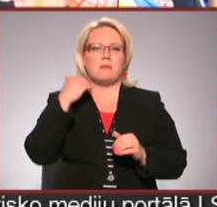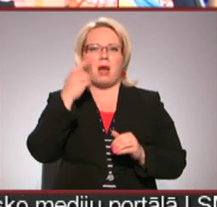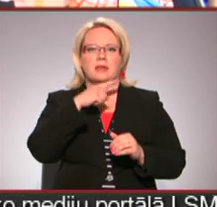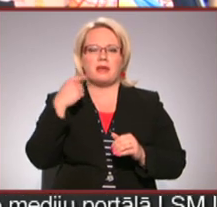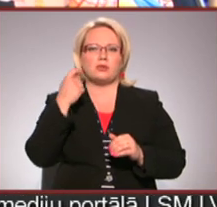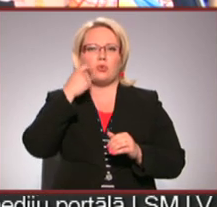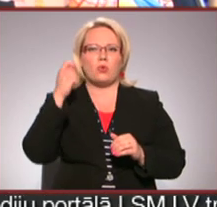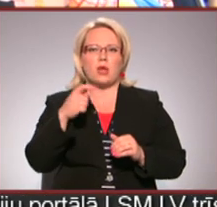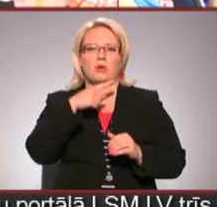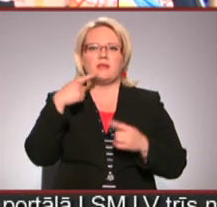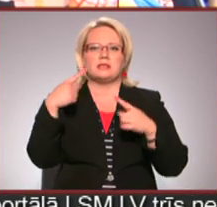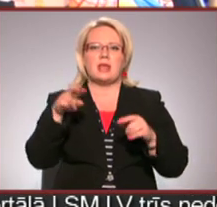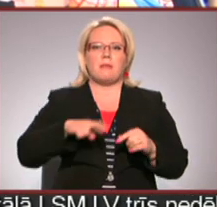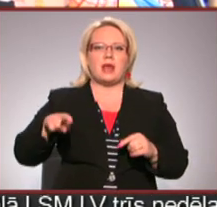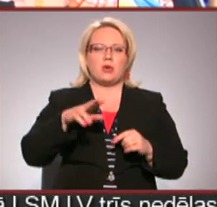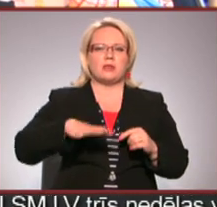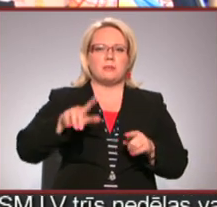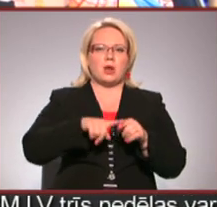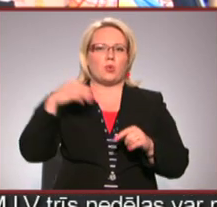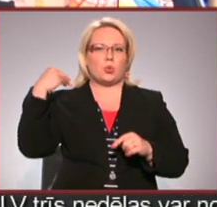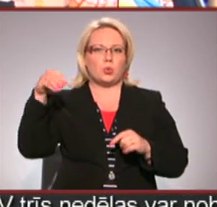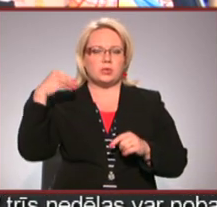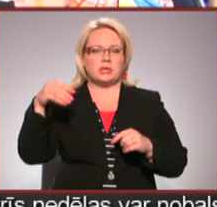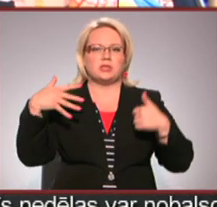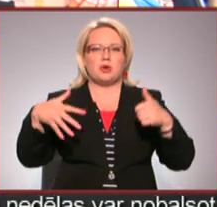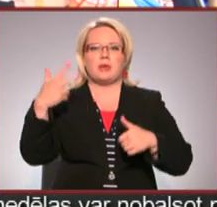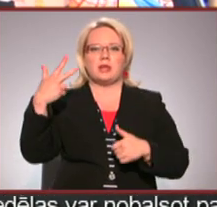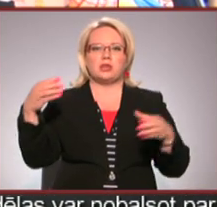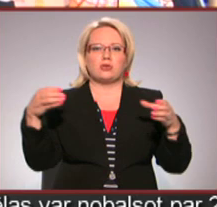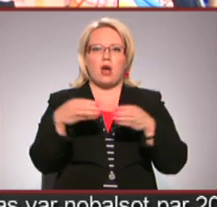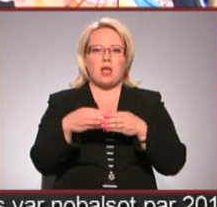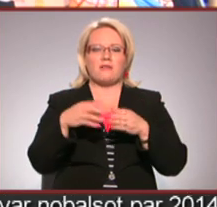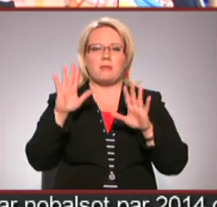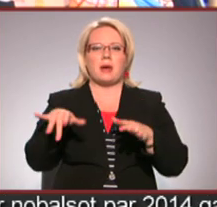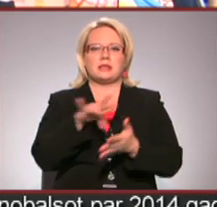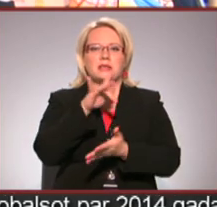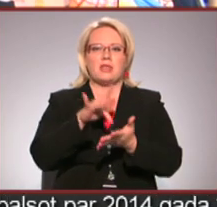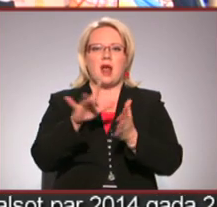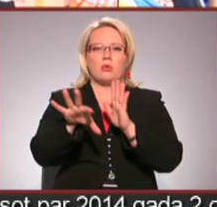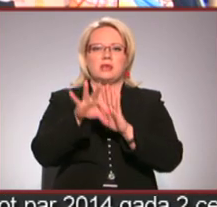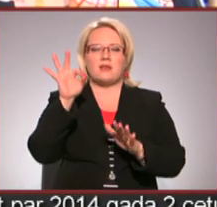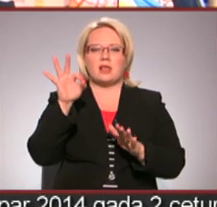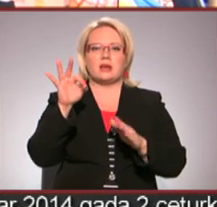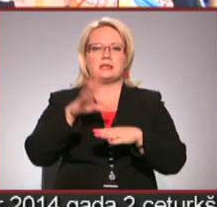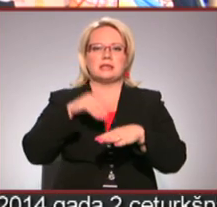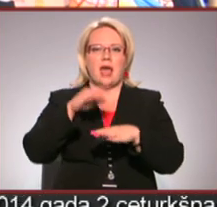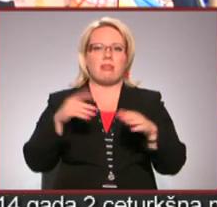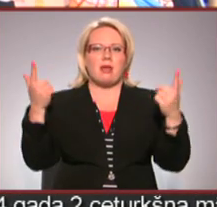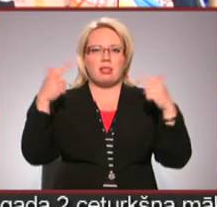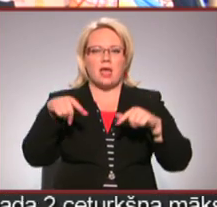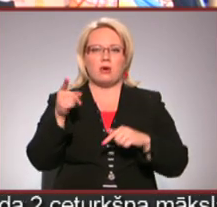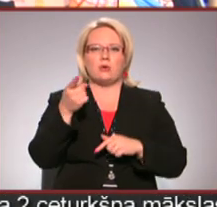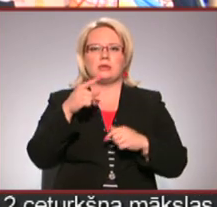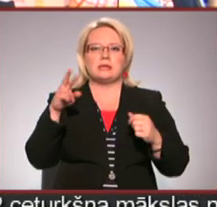Ukrainas, Krievijas un citām reģiona zemēm un arī no Turcijas. 63 kolektīvi par centrālo ir izvēlējušies siena laika un